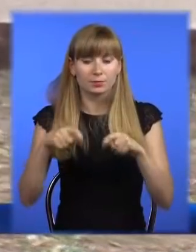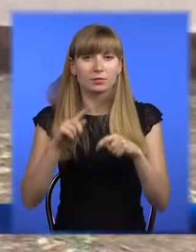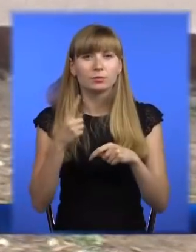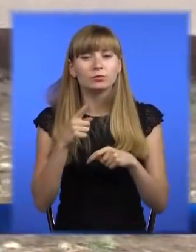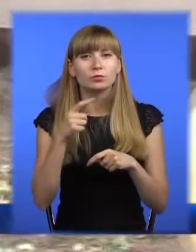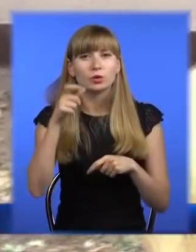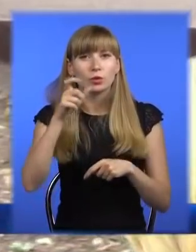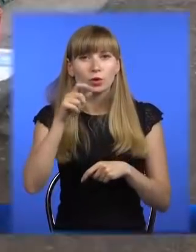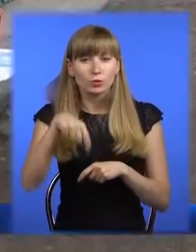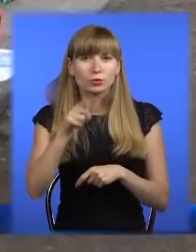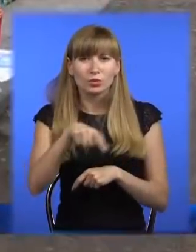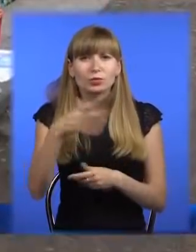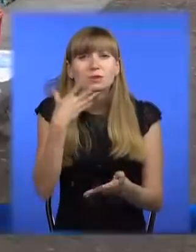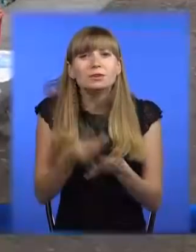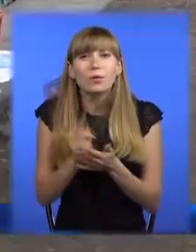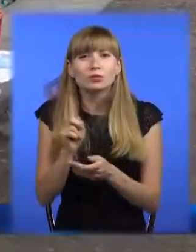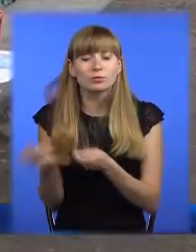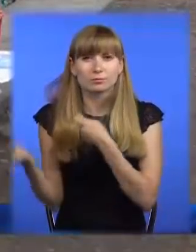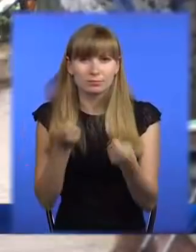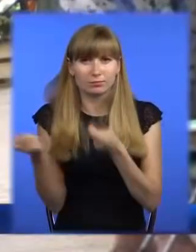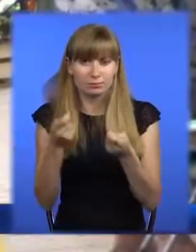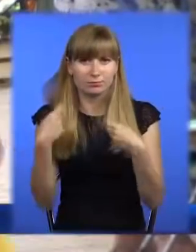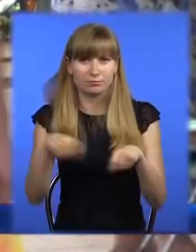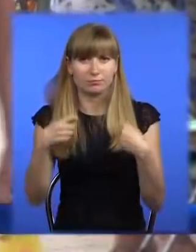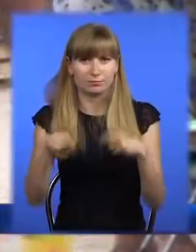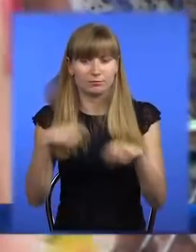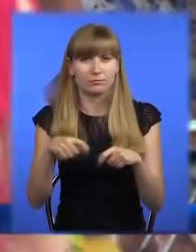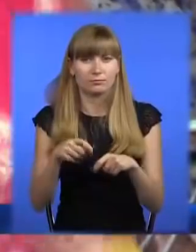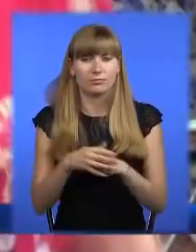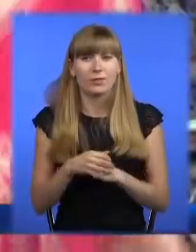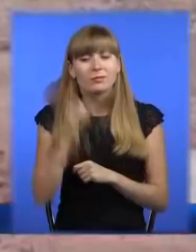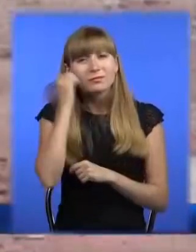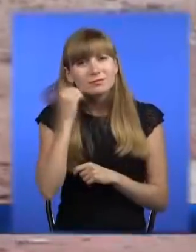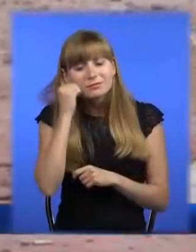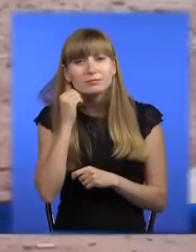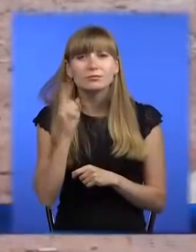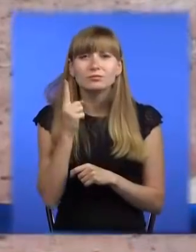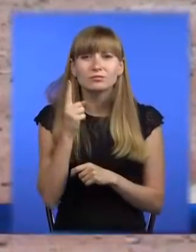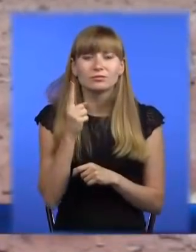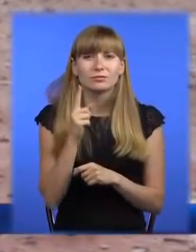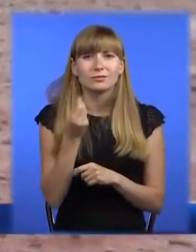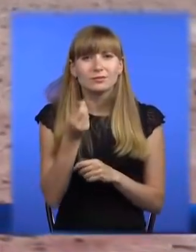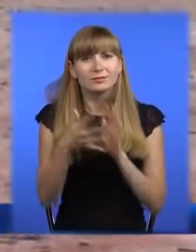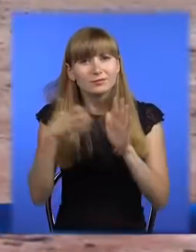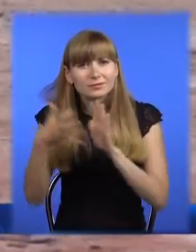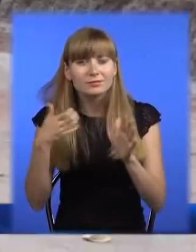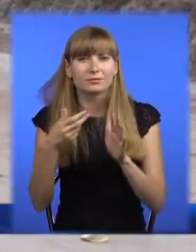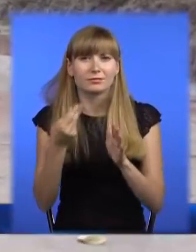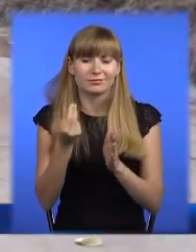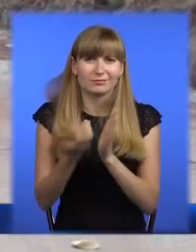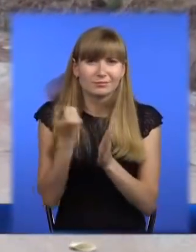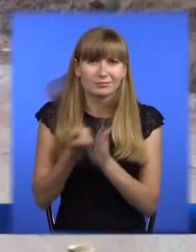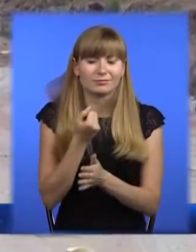та городів. Каже, люди тут в більшості торгують власним крамом. Перекупників – лічені одиниці. Старенькі виходять на ринок через зубожіння